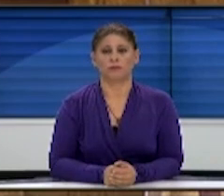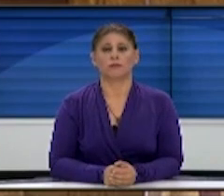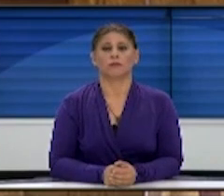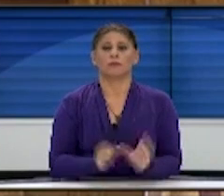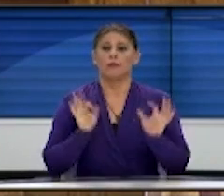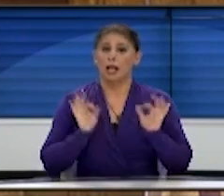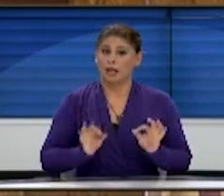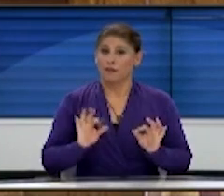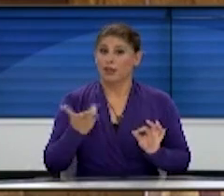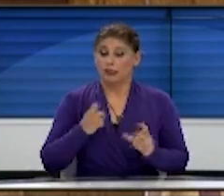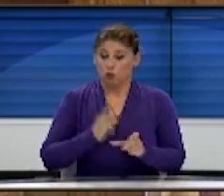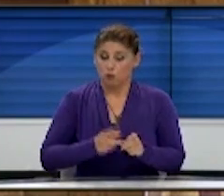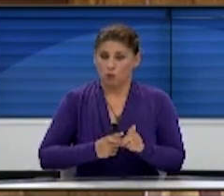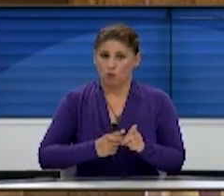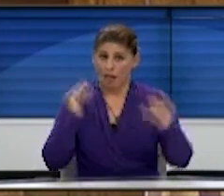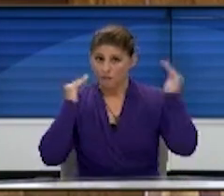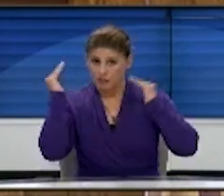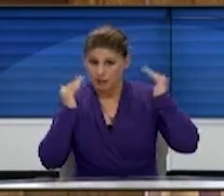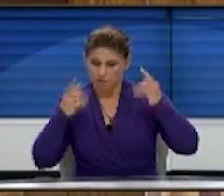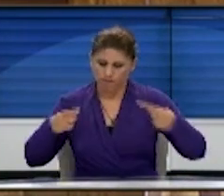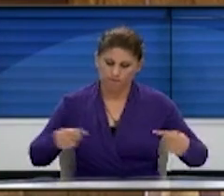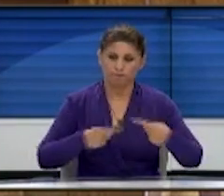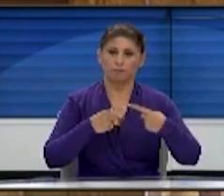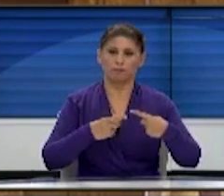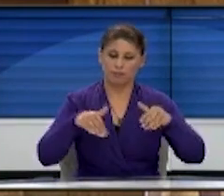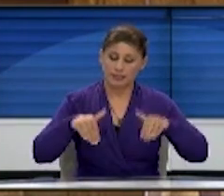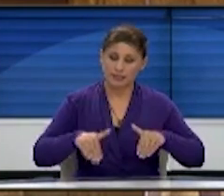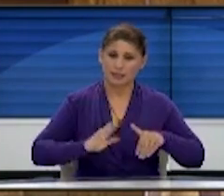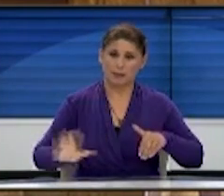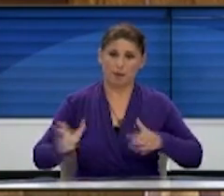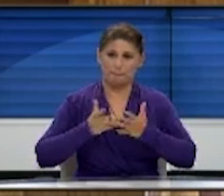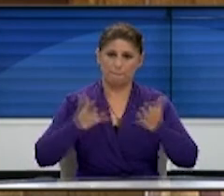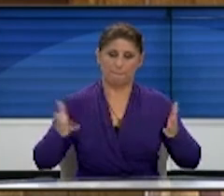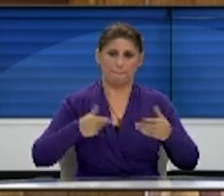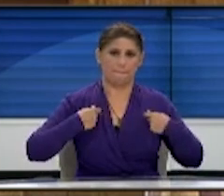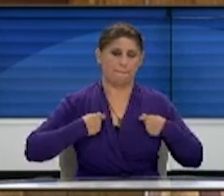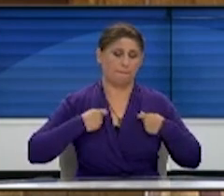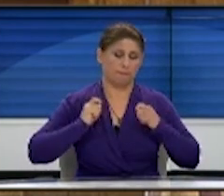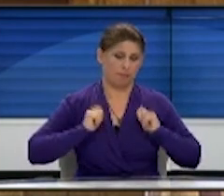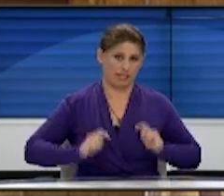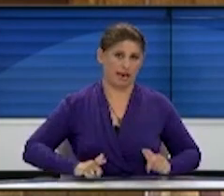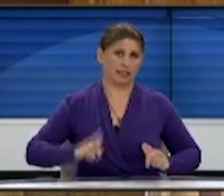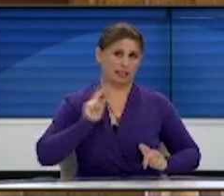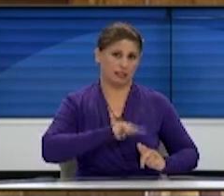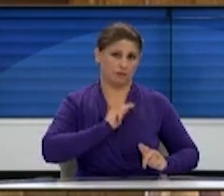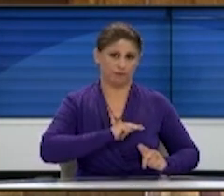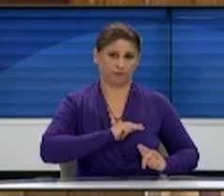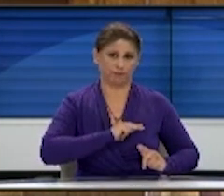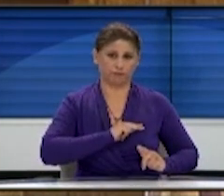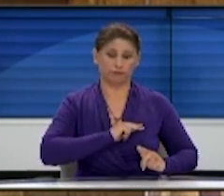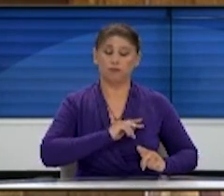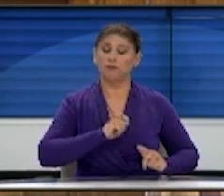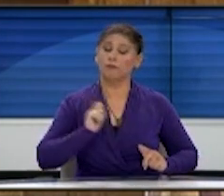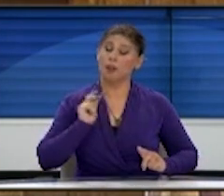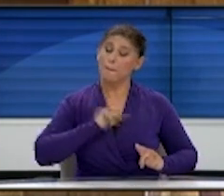γιατί αμφισβητεί, συγκρούεται με συνέπεια με τα μεγάλα καπιταλιστικά συμφέροντα, με τα